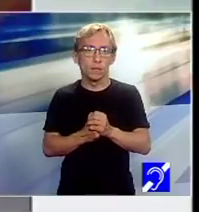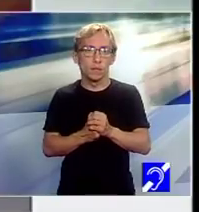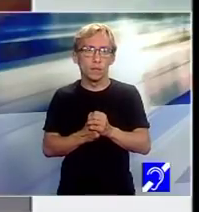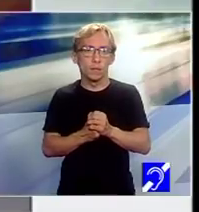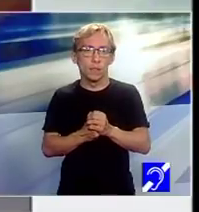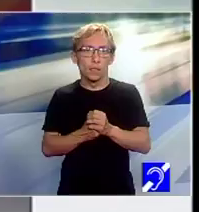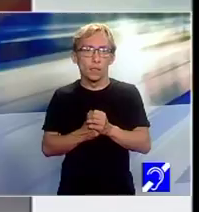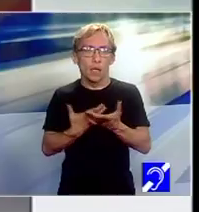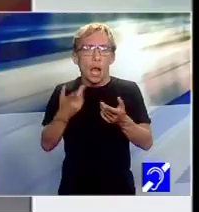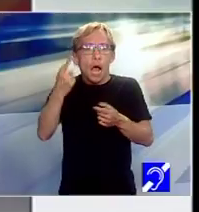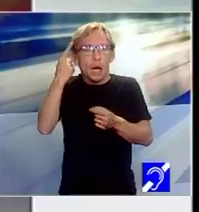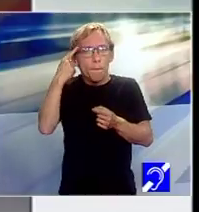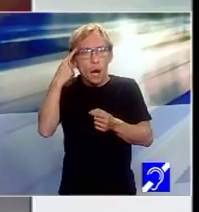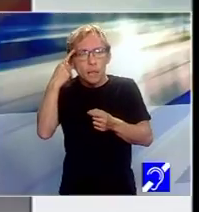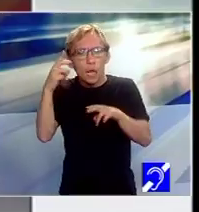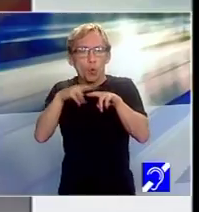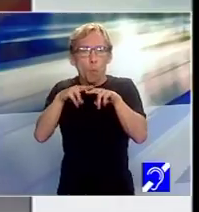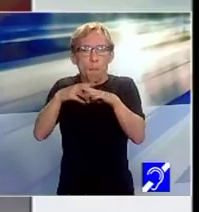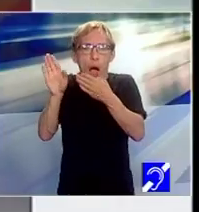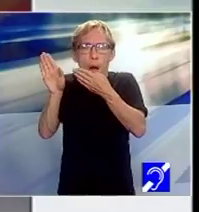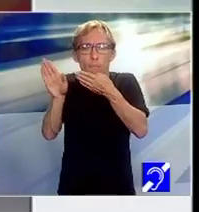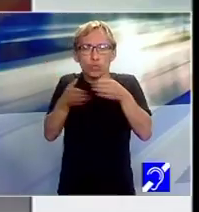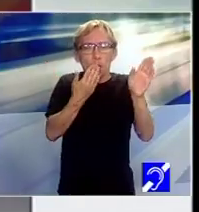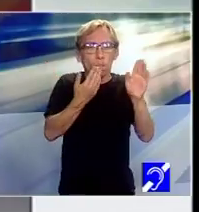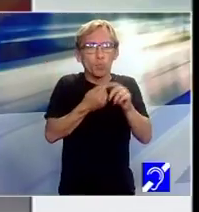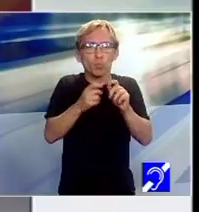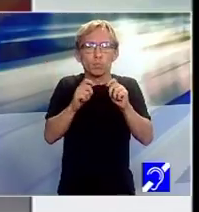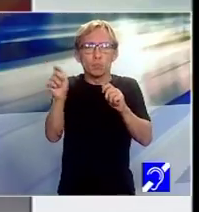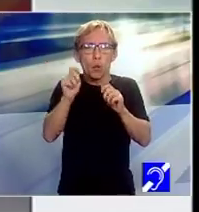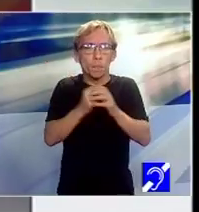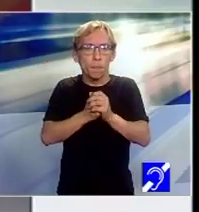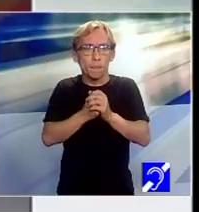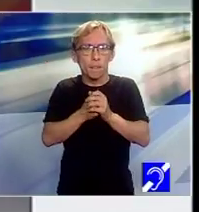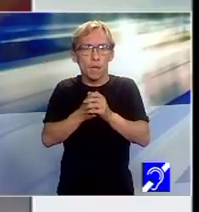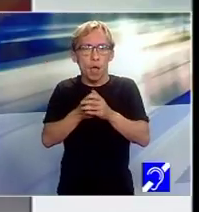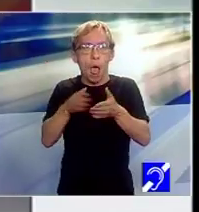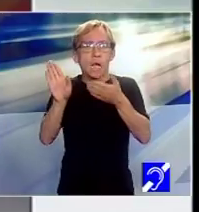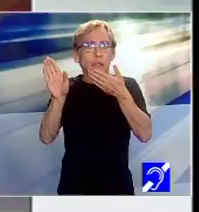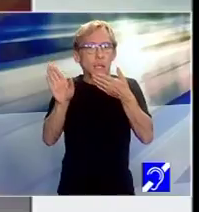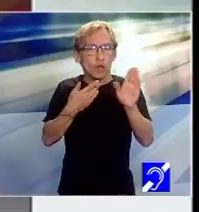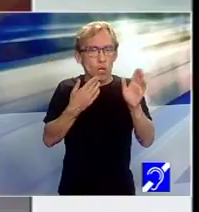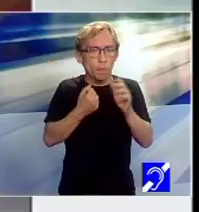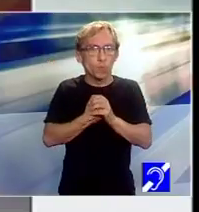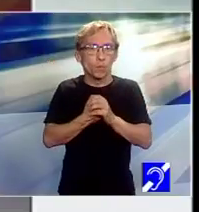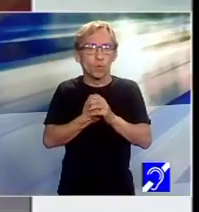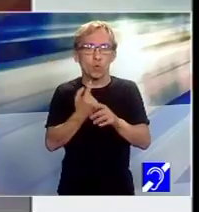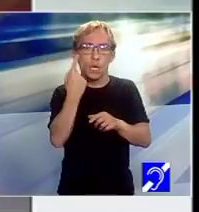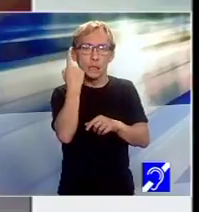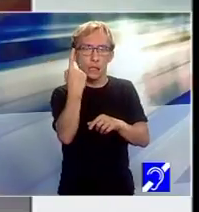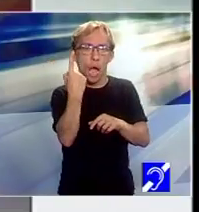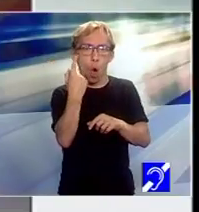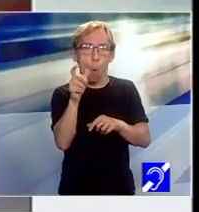să râd când mă gândesc cum a pornit toată treaba. A venit de la o interpelare făcută de unul